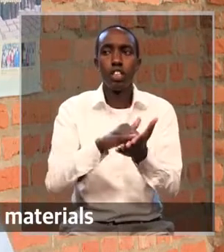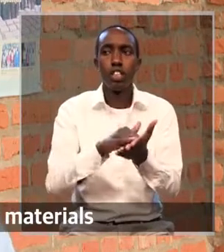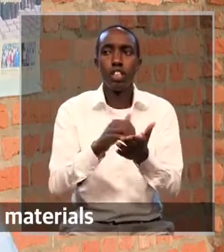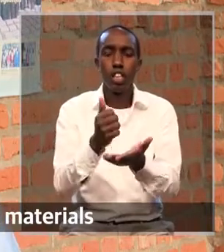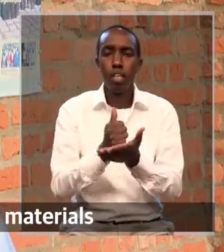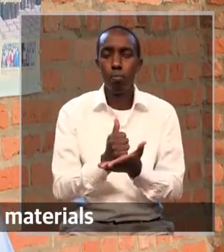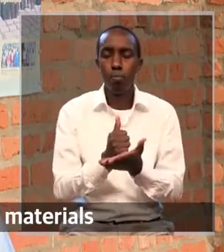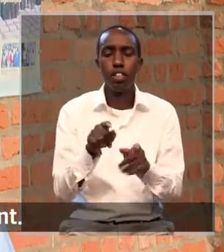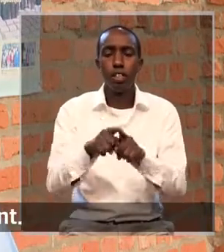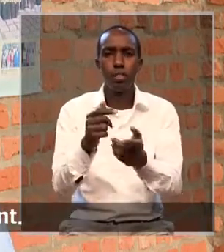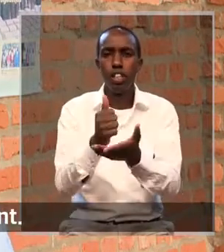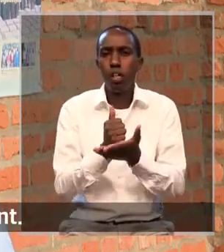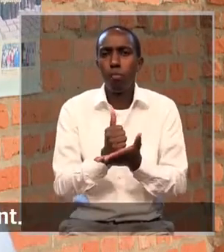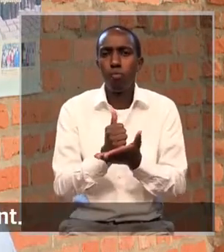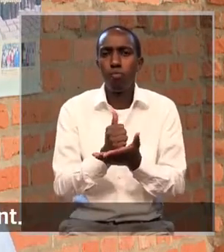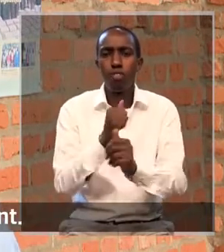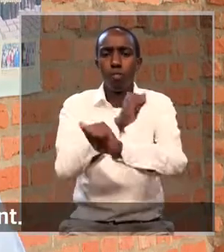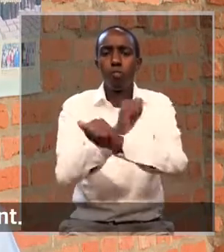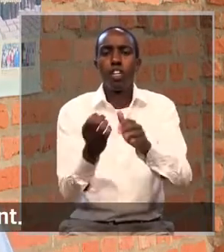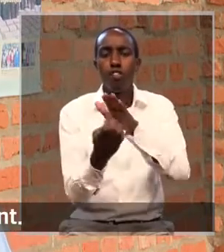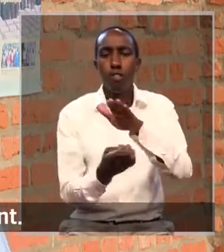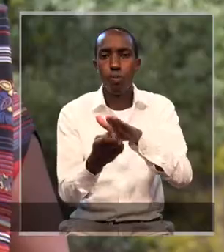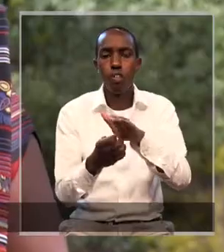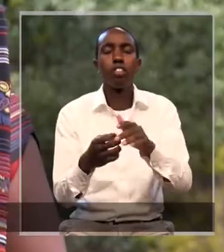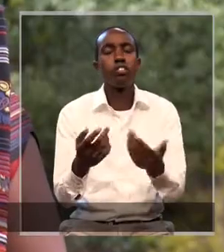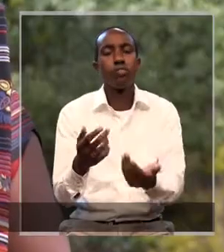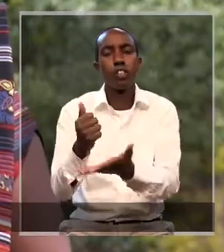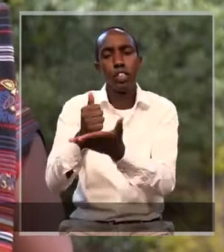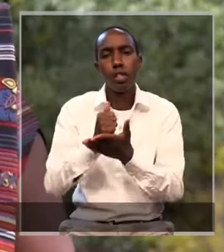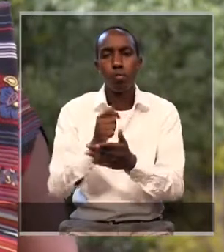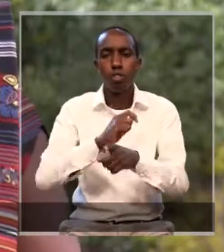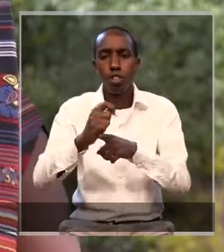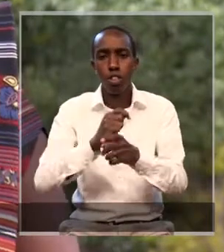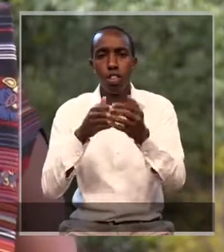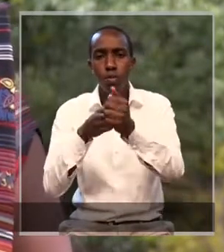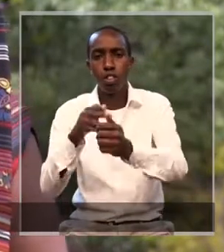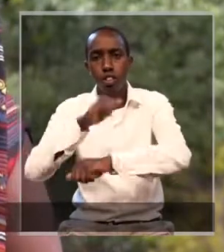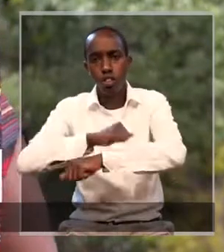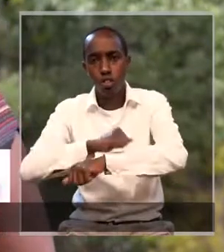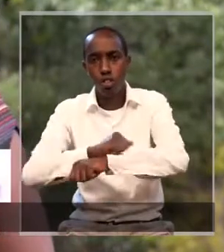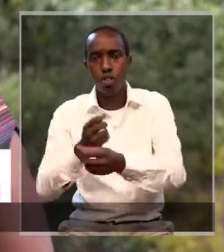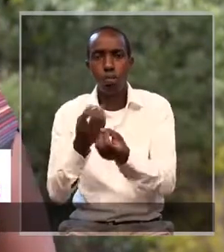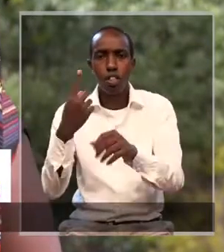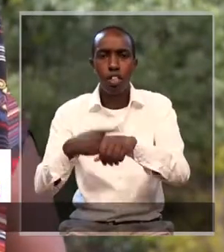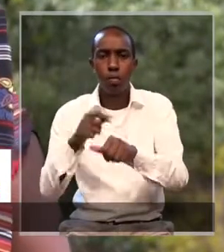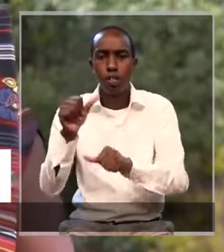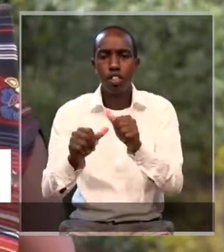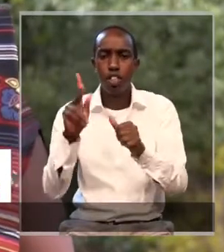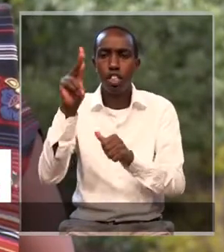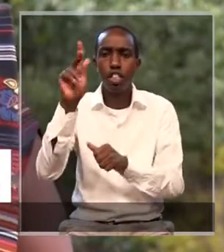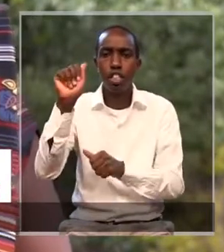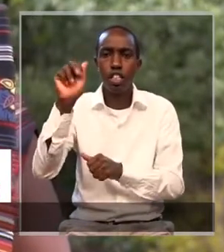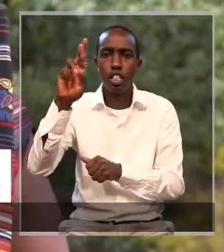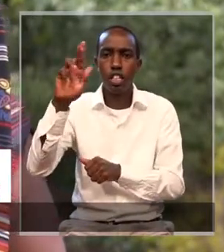nuko bidufasha guproteja environment badufashije mu guhugura abayobozi b'ibigo cyane cyane hano muri